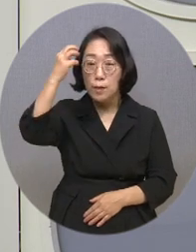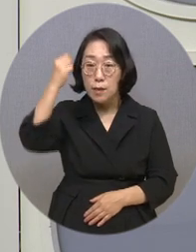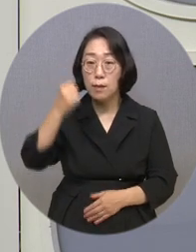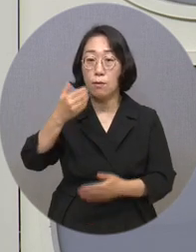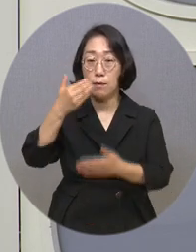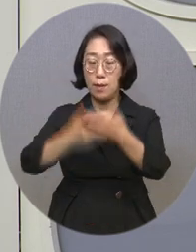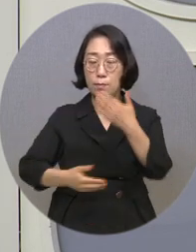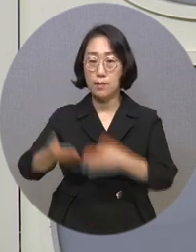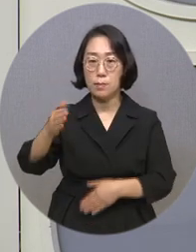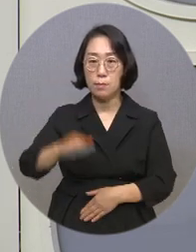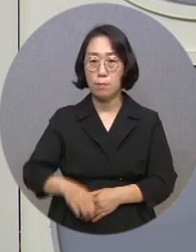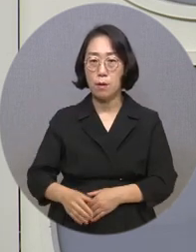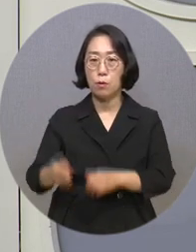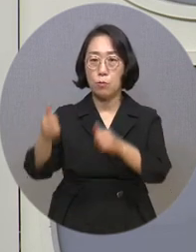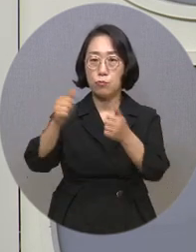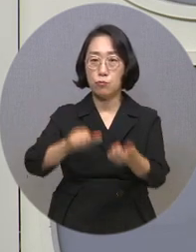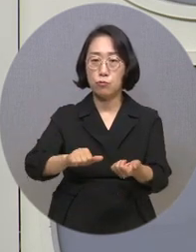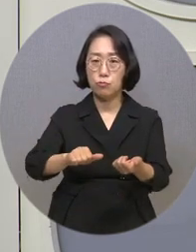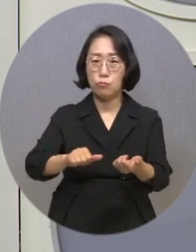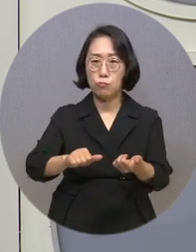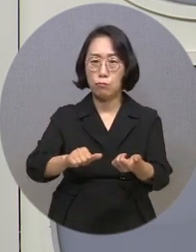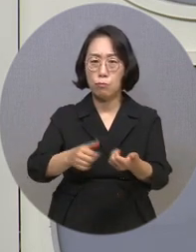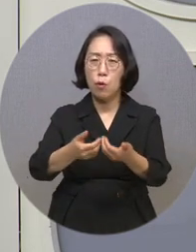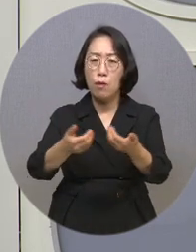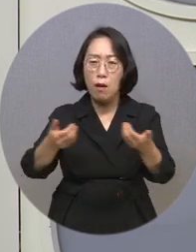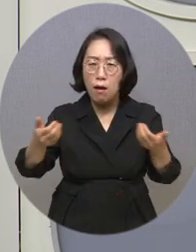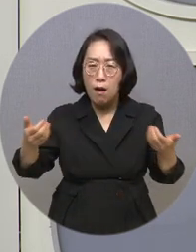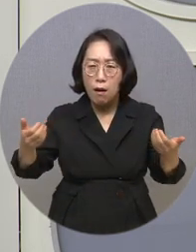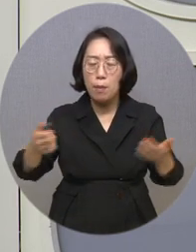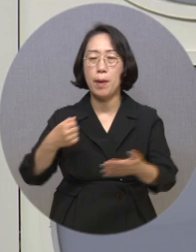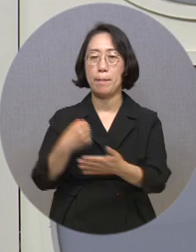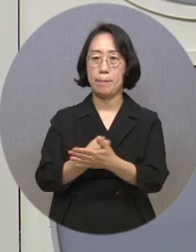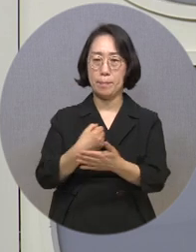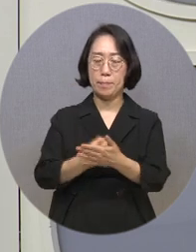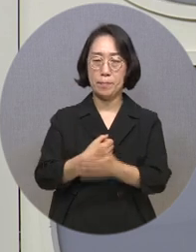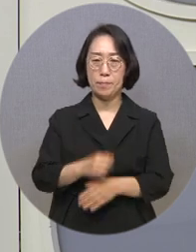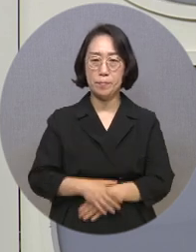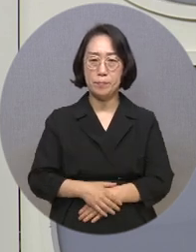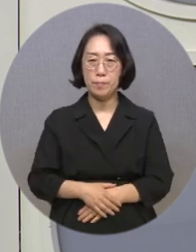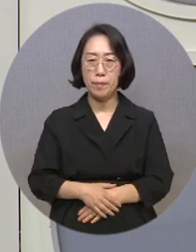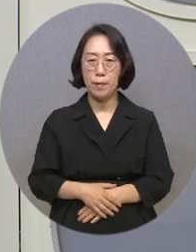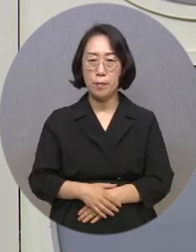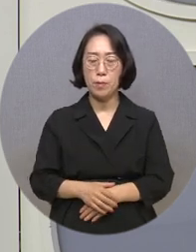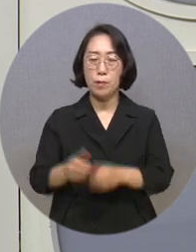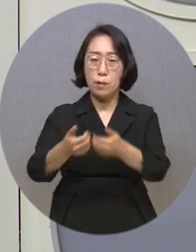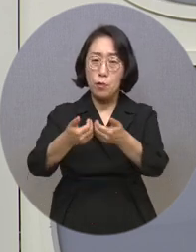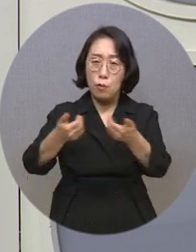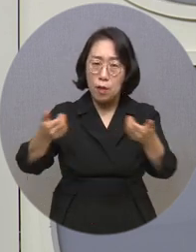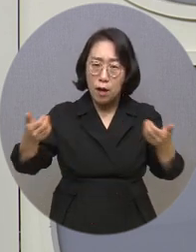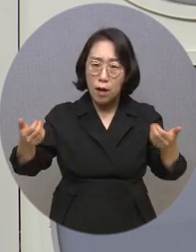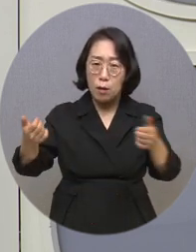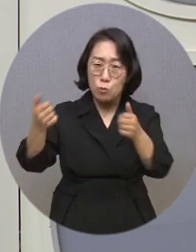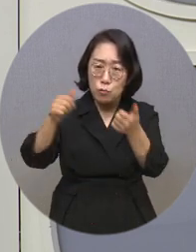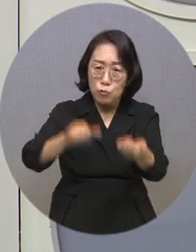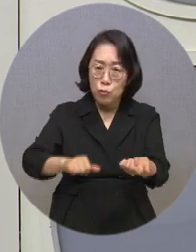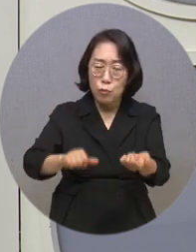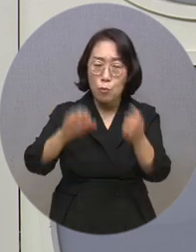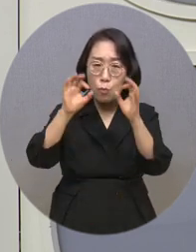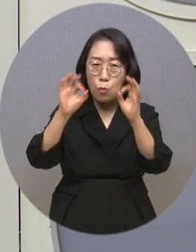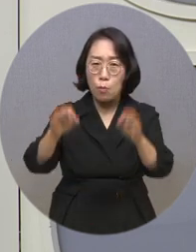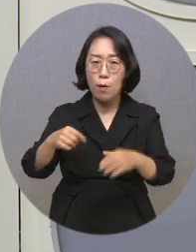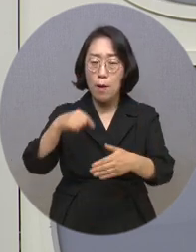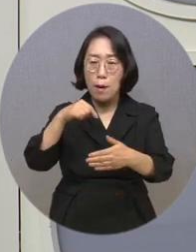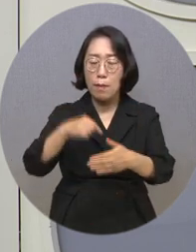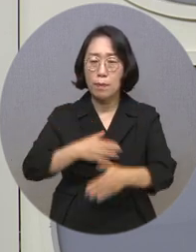남겨주겠지만 돌아가시는 다음에는 보람이 없잖아요. 그래서 어느 때 한 분씩 어르신이 돌아가실 때마다